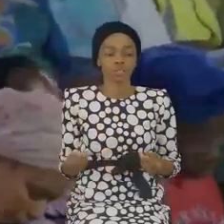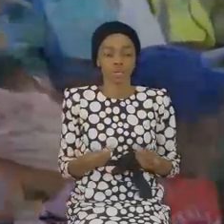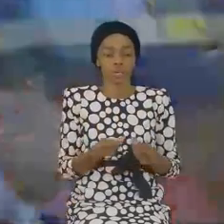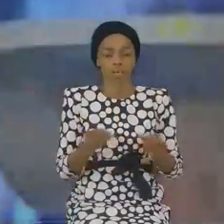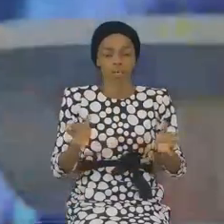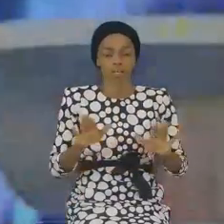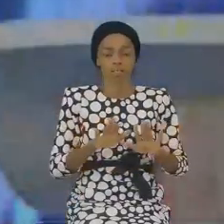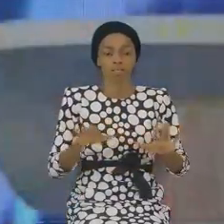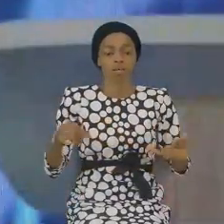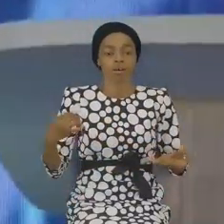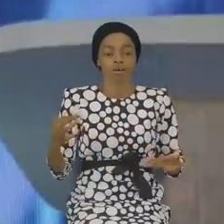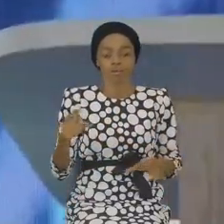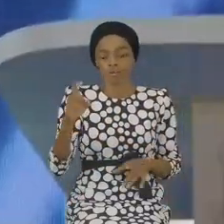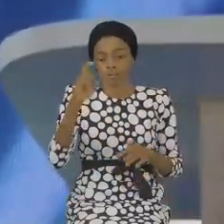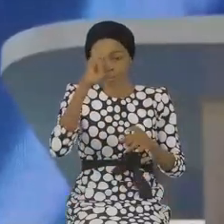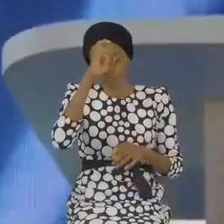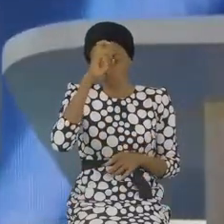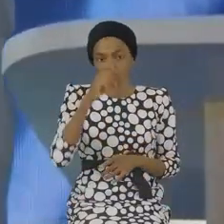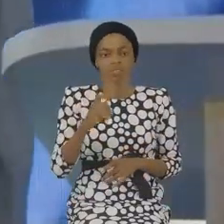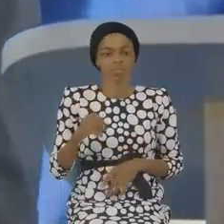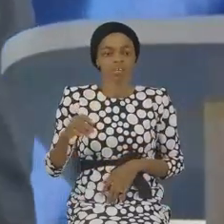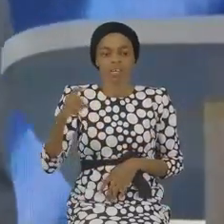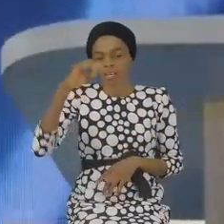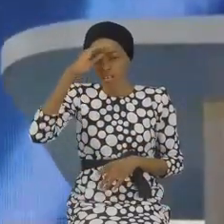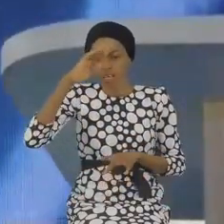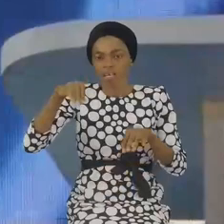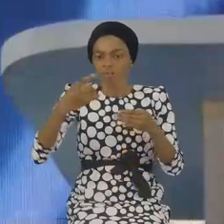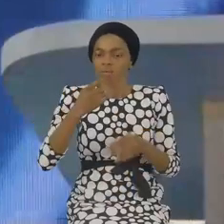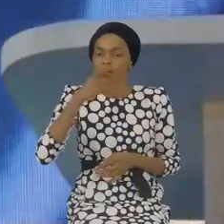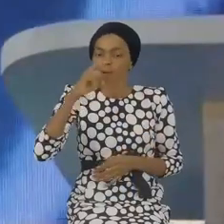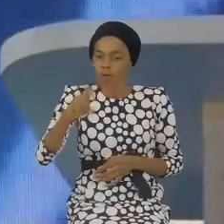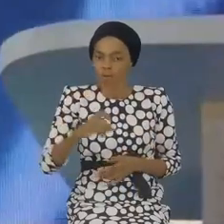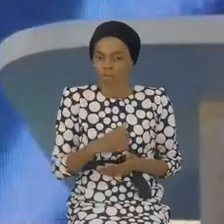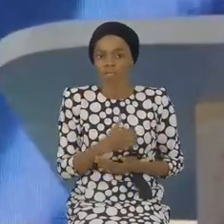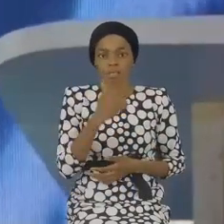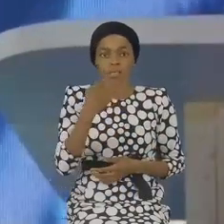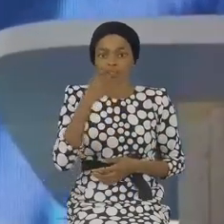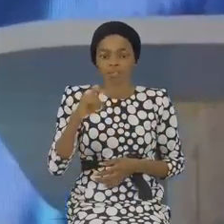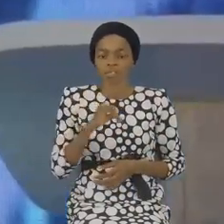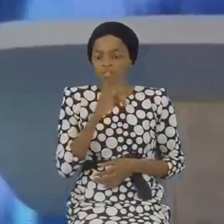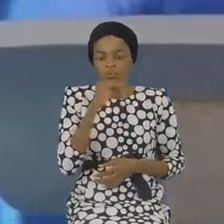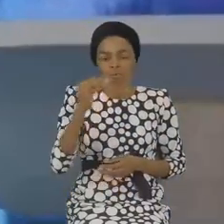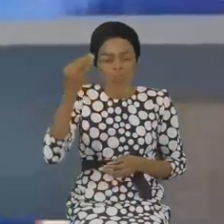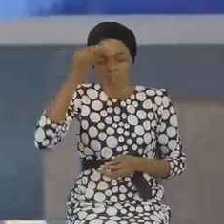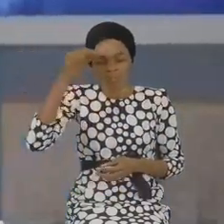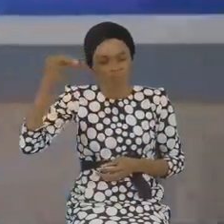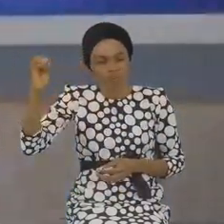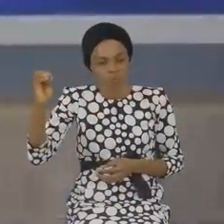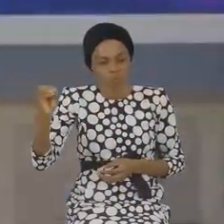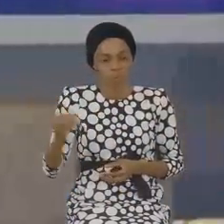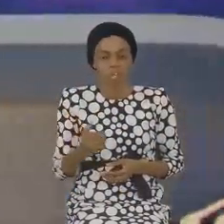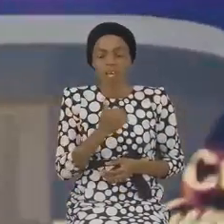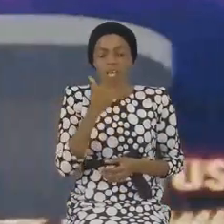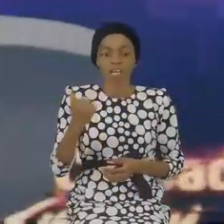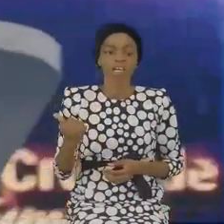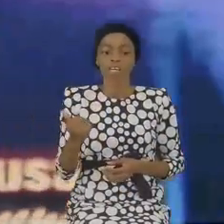Il leur donna un ordre. L'ordre n'est pas une suggestion. Un ordre n'est pas une